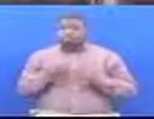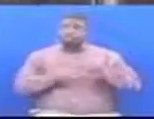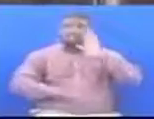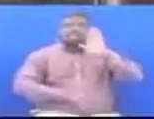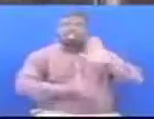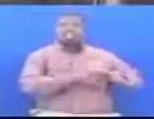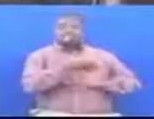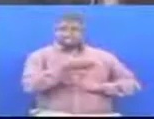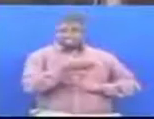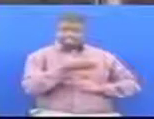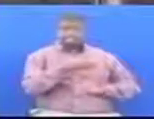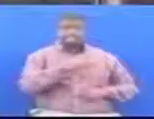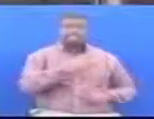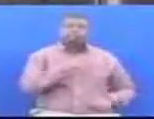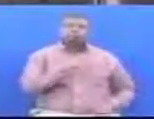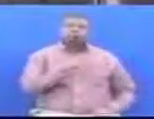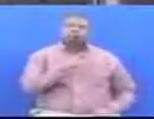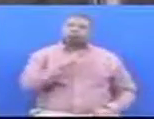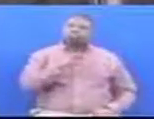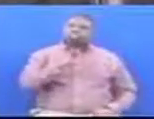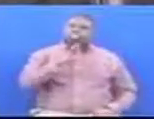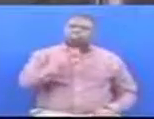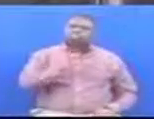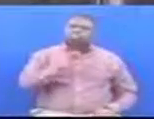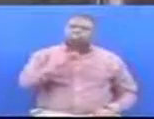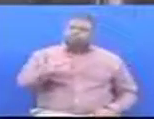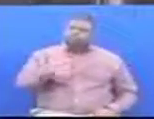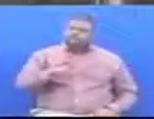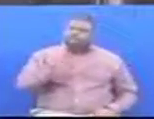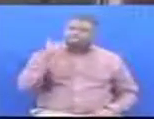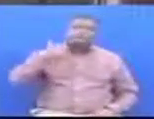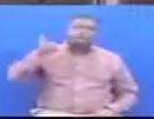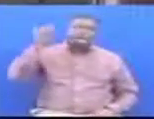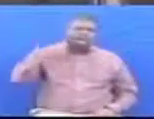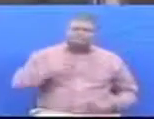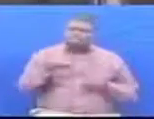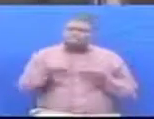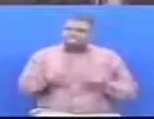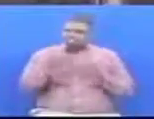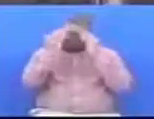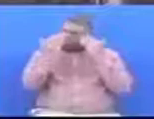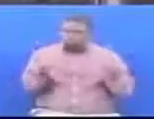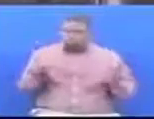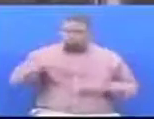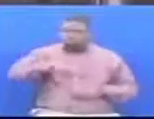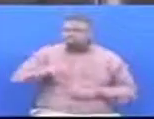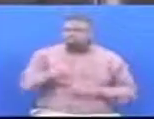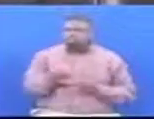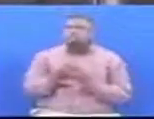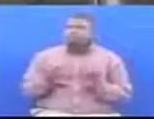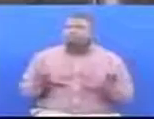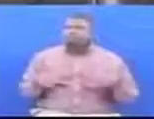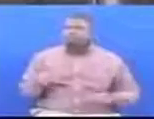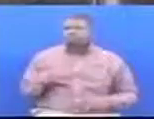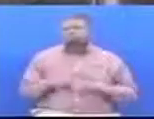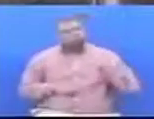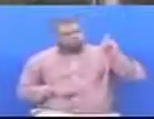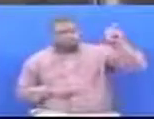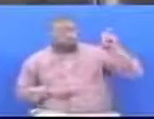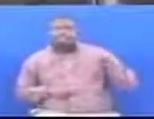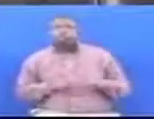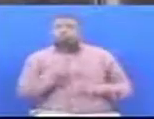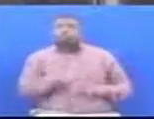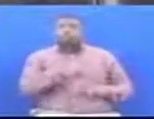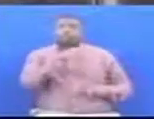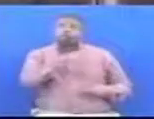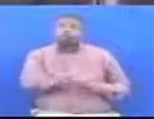na akiwa mbunge wa jimbo la Ufipa Kusini enzi hizo, ambalo leo sijui ni majimbo mangapi ya kule, wako wabunge kadhaa